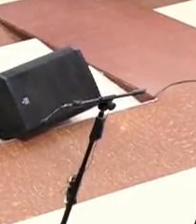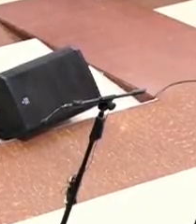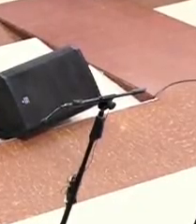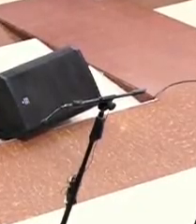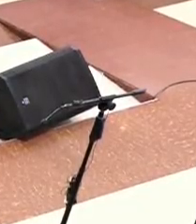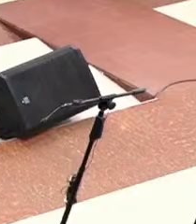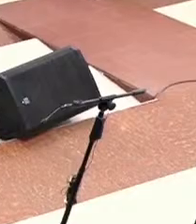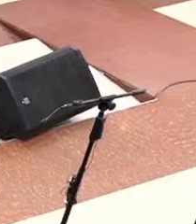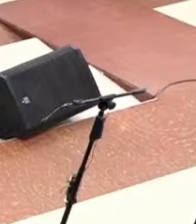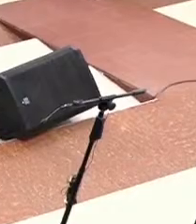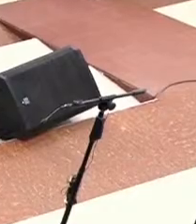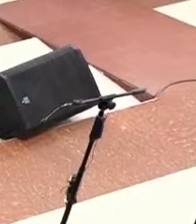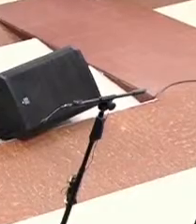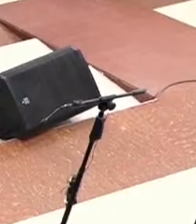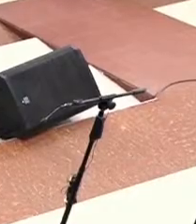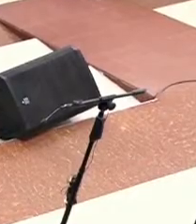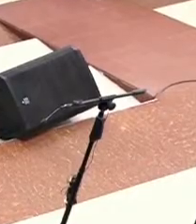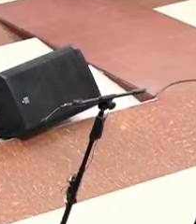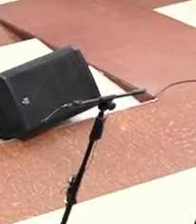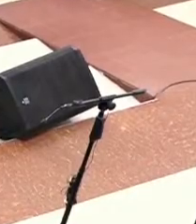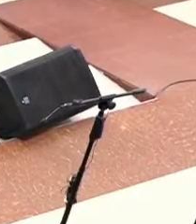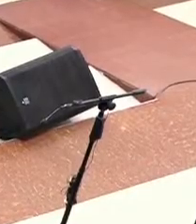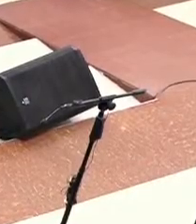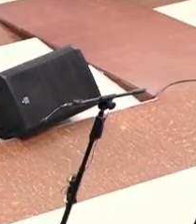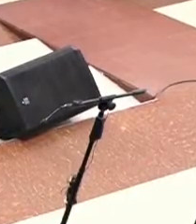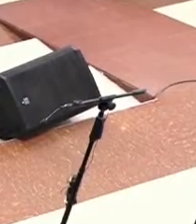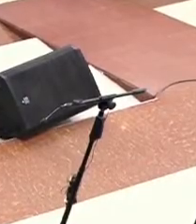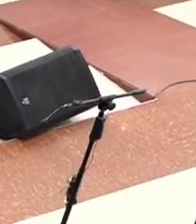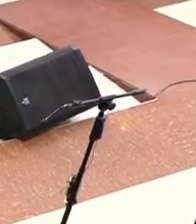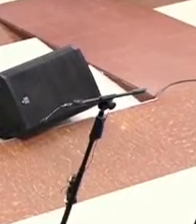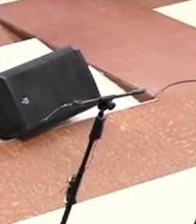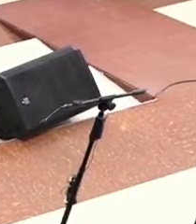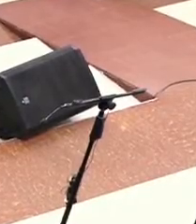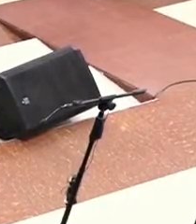ulichosema nami Yesu